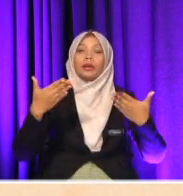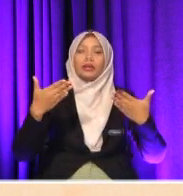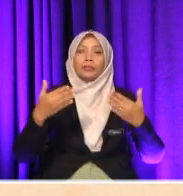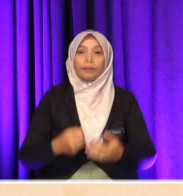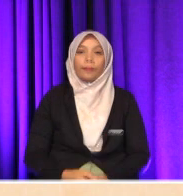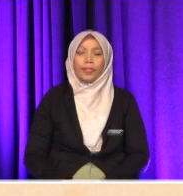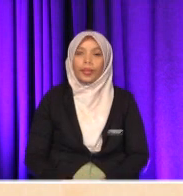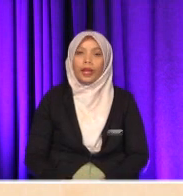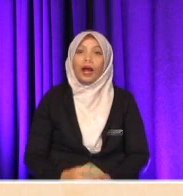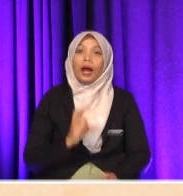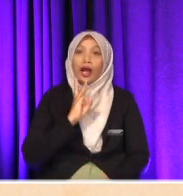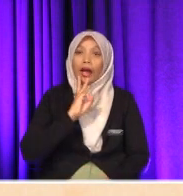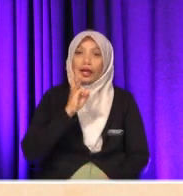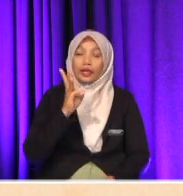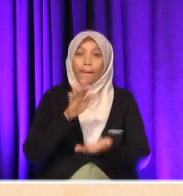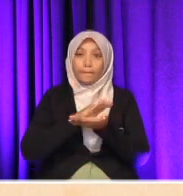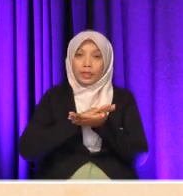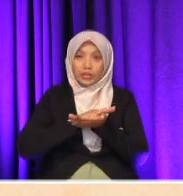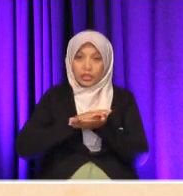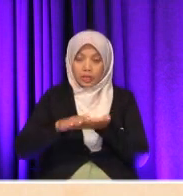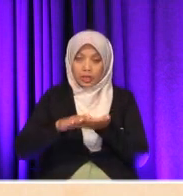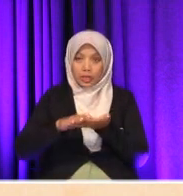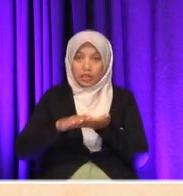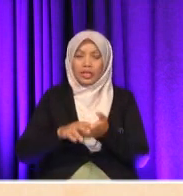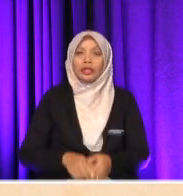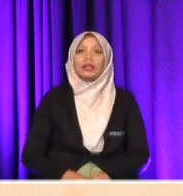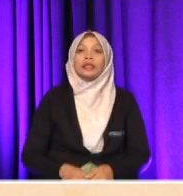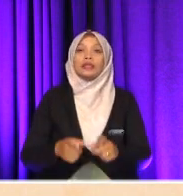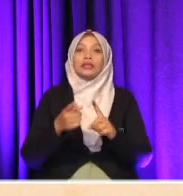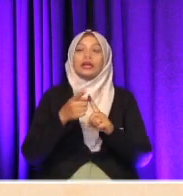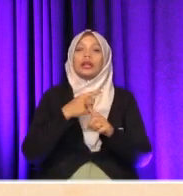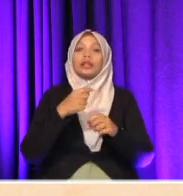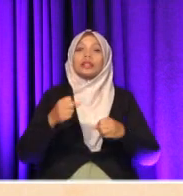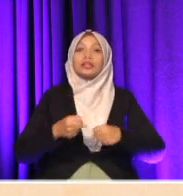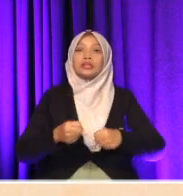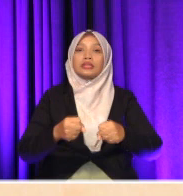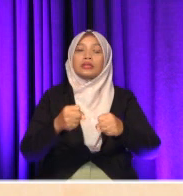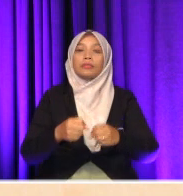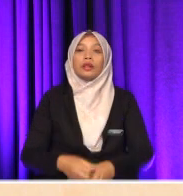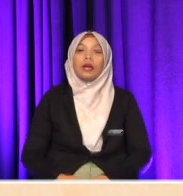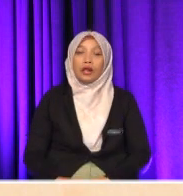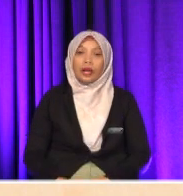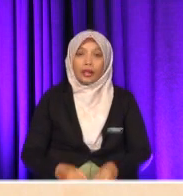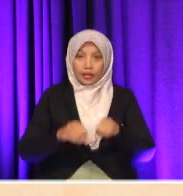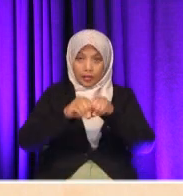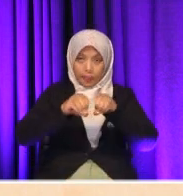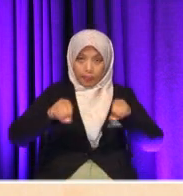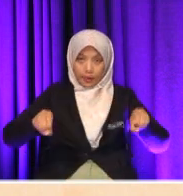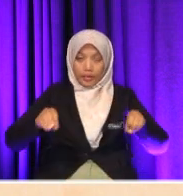disalurkan kepada pengguna melalui sistem rangkaian saluran pahit yang menggunakan